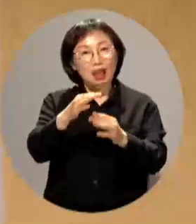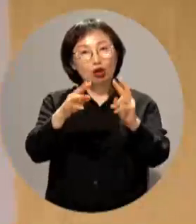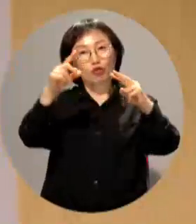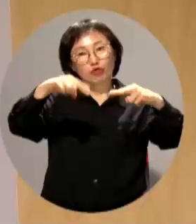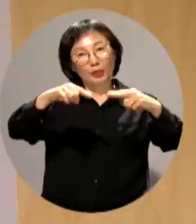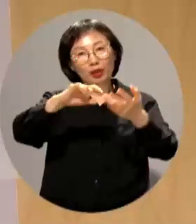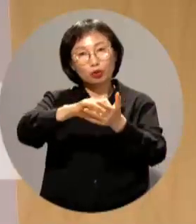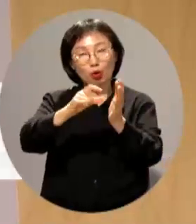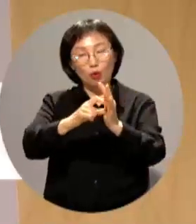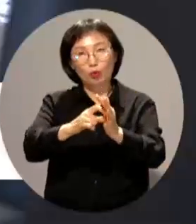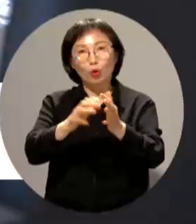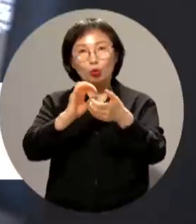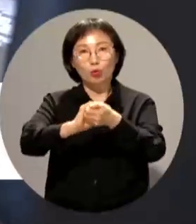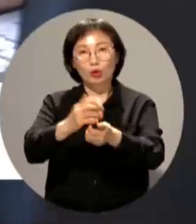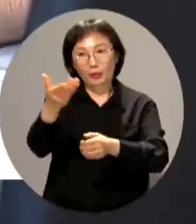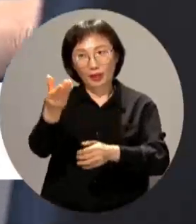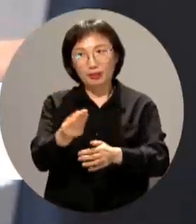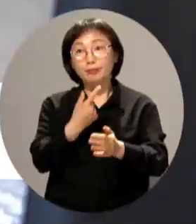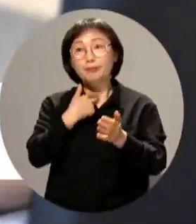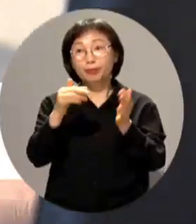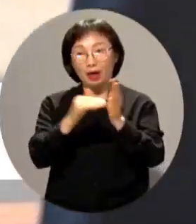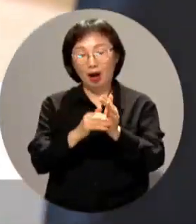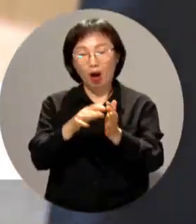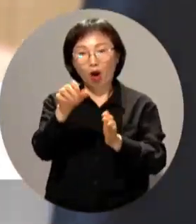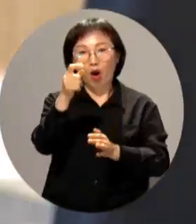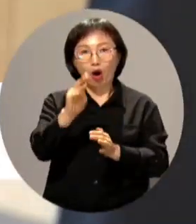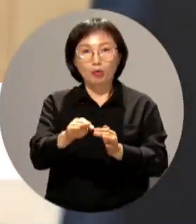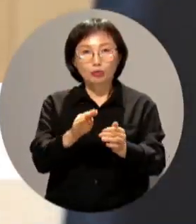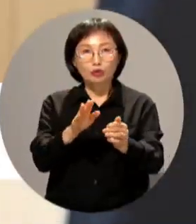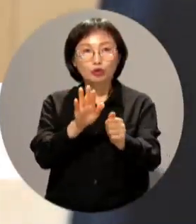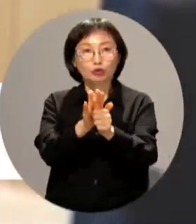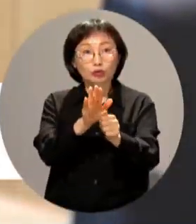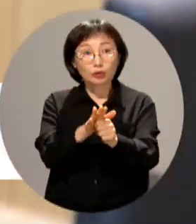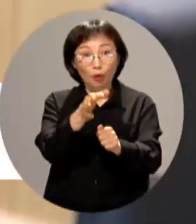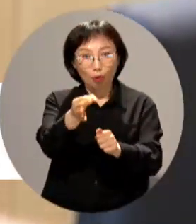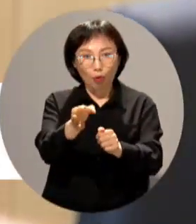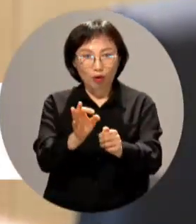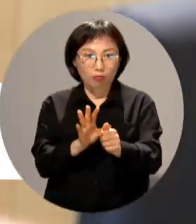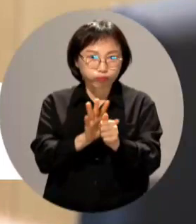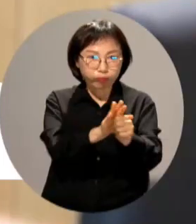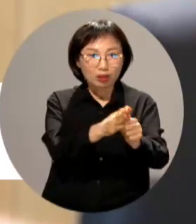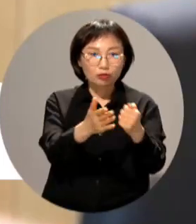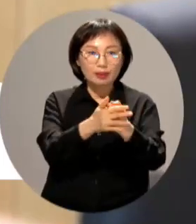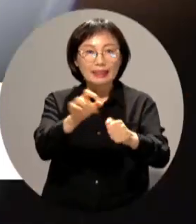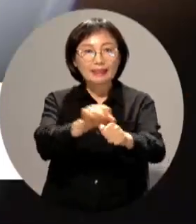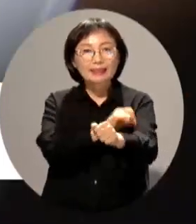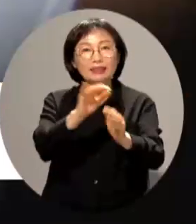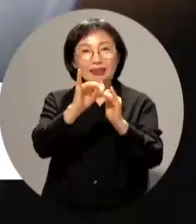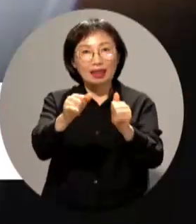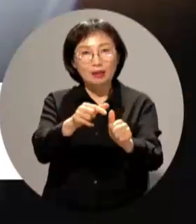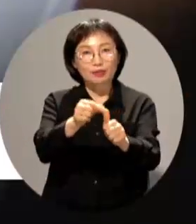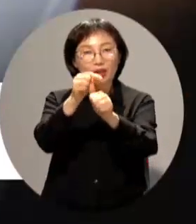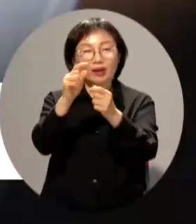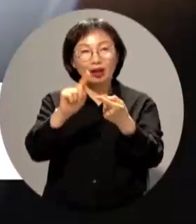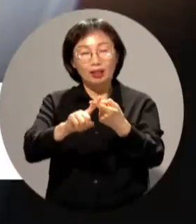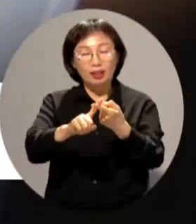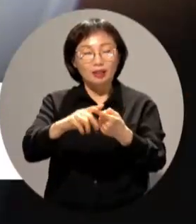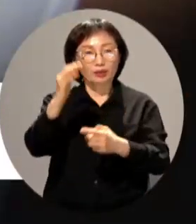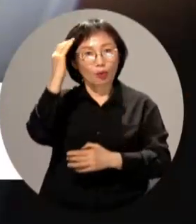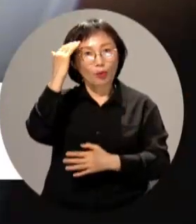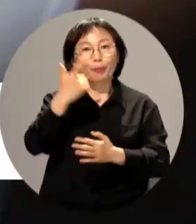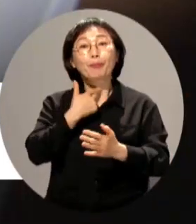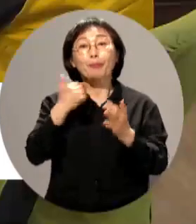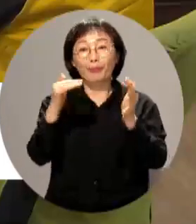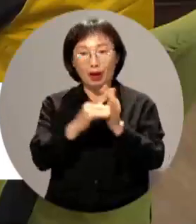농협 때 추를 받기도 했고 업무추진비를 몰아 줬다 특정 2 를 채용했다는 의혹의 곤욕을 치른 바 있습니다 아